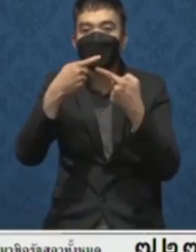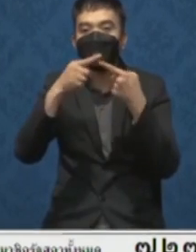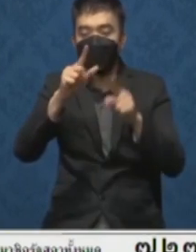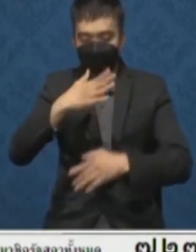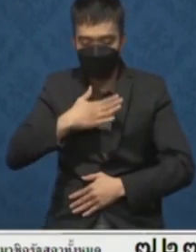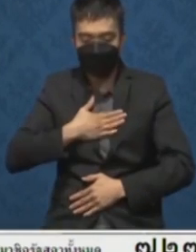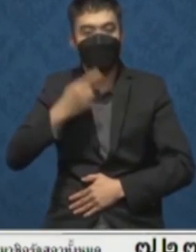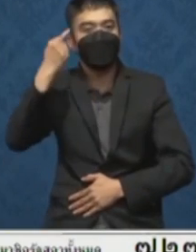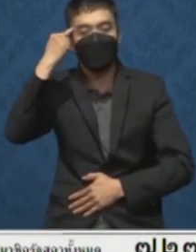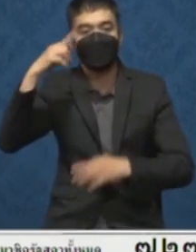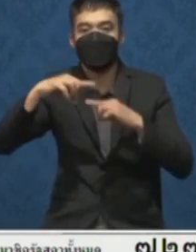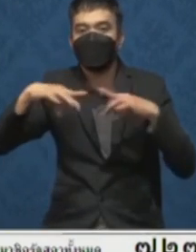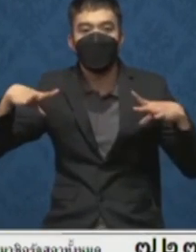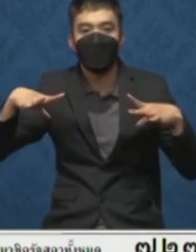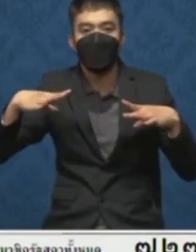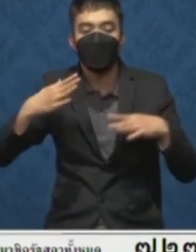และกผมเห็นว่า